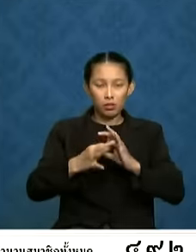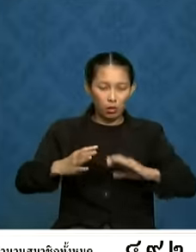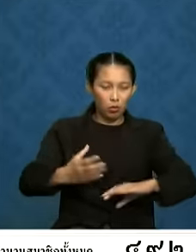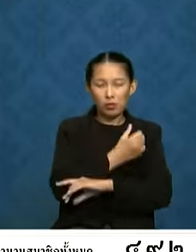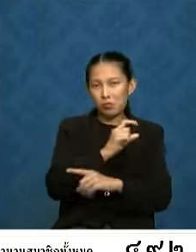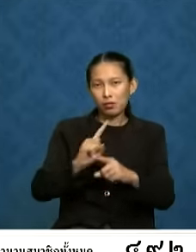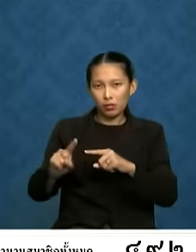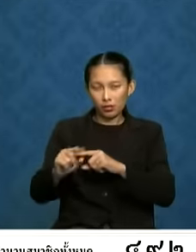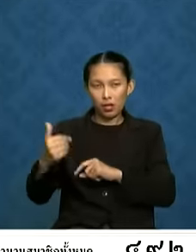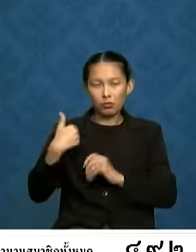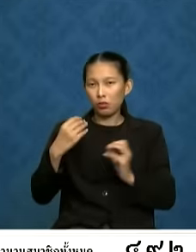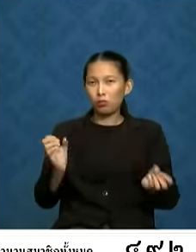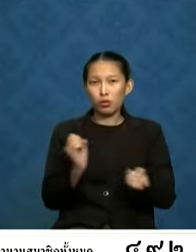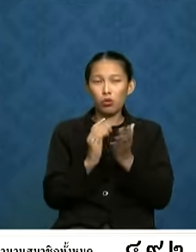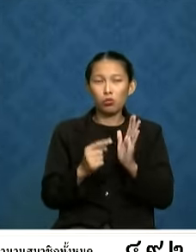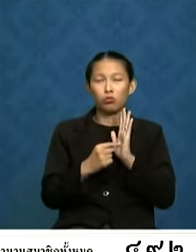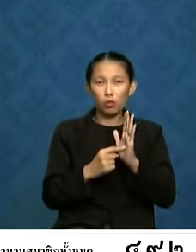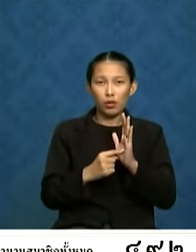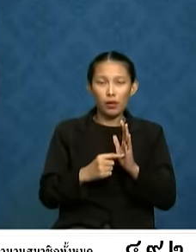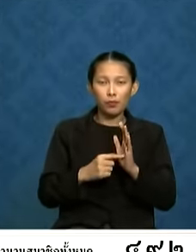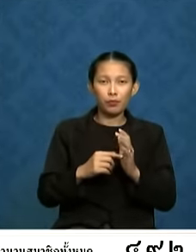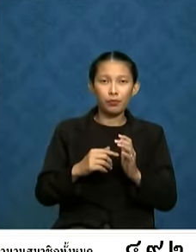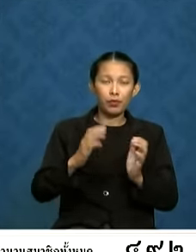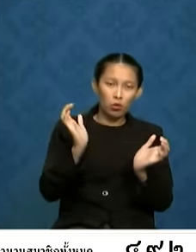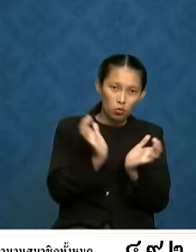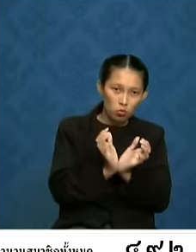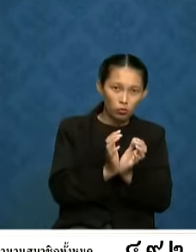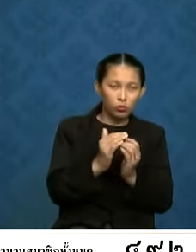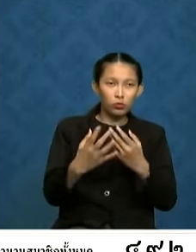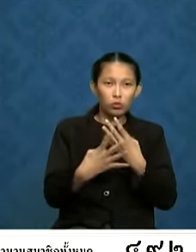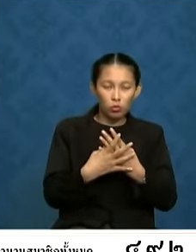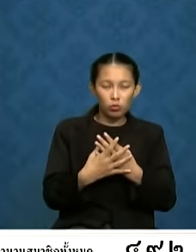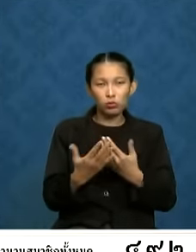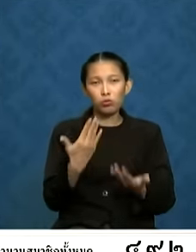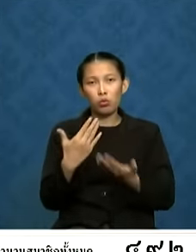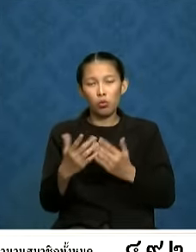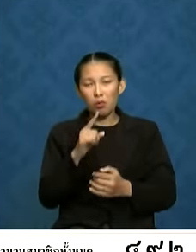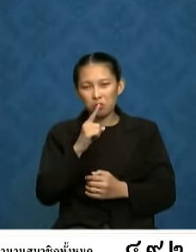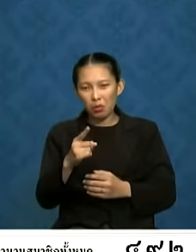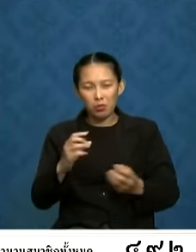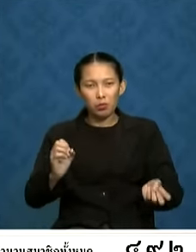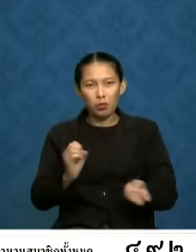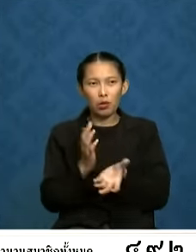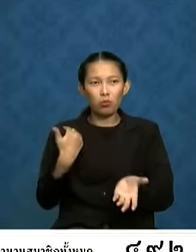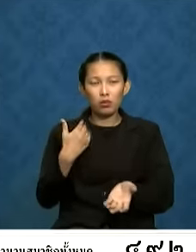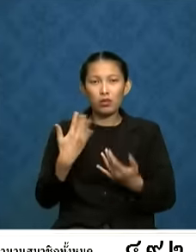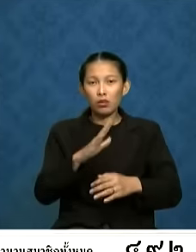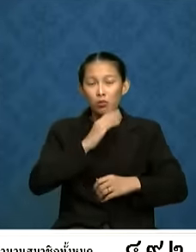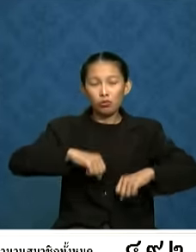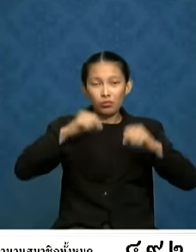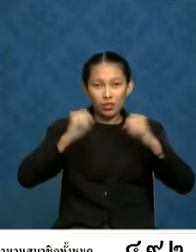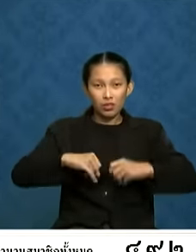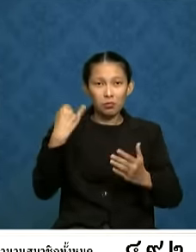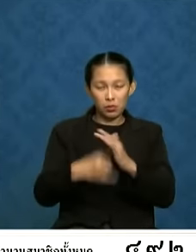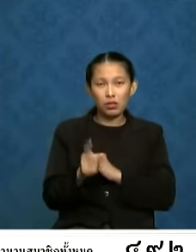อย่างที่ตามมาไม่ว่าจะเป็นการดำเนินคดีนะครับไม่ว่าจะเป็นข้อกล่าวหาที่มันรุนแรงและหากมีการดำเนินคดีและตัดสินว่ามีความ